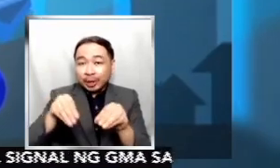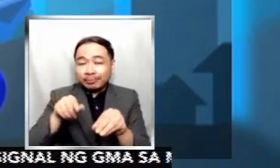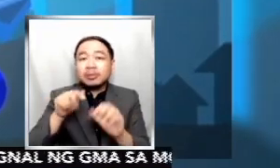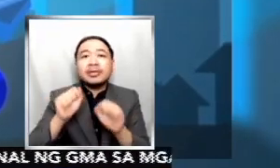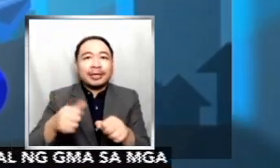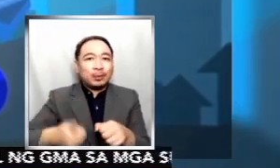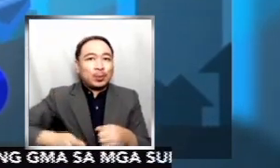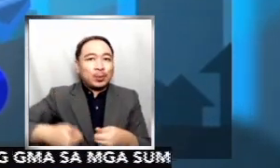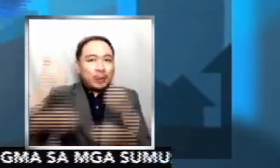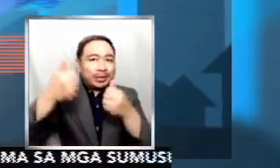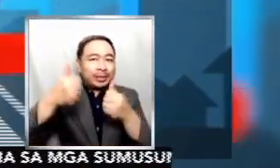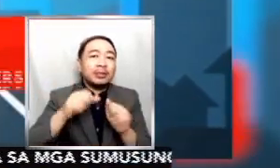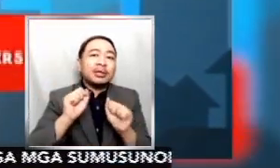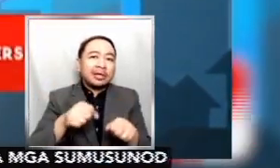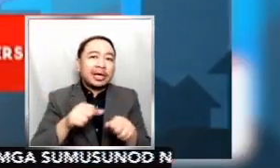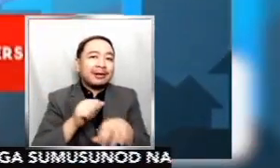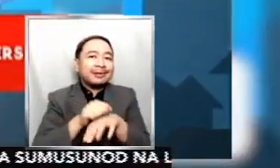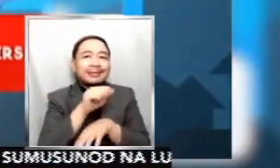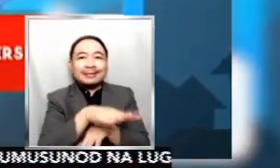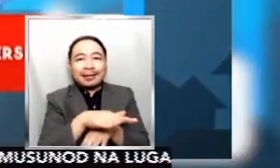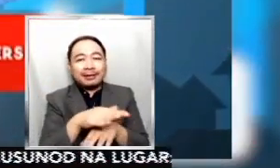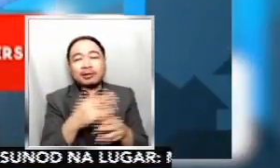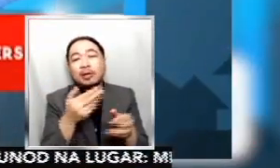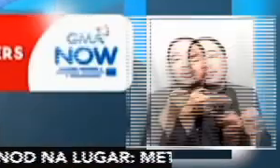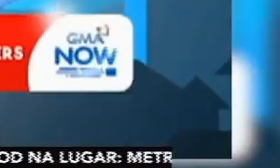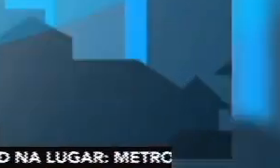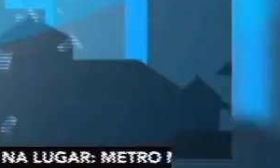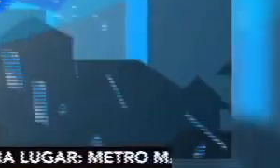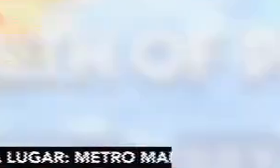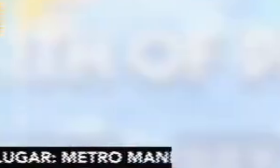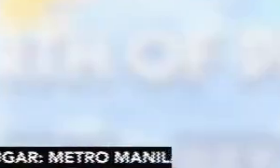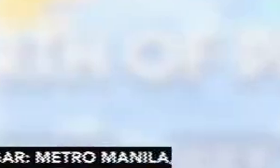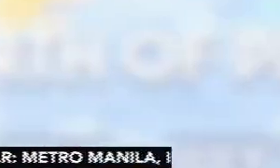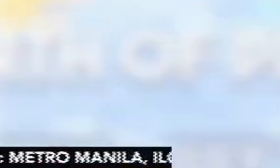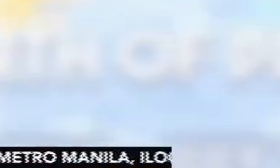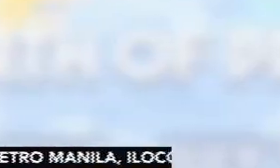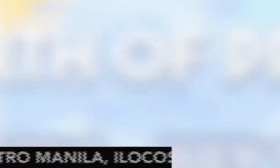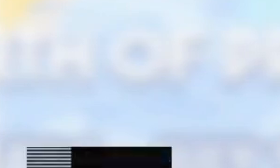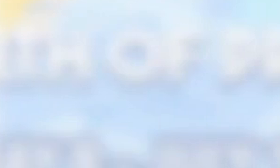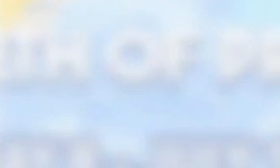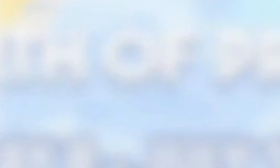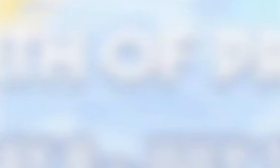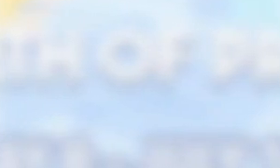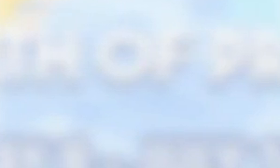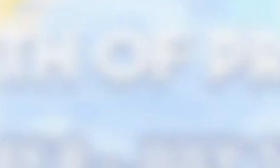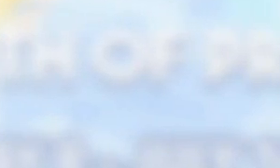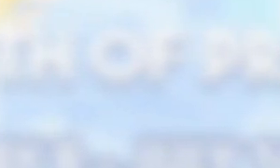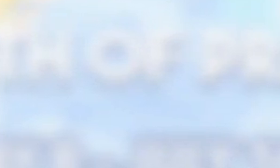entry simula May 8 hanggang July 16, 2021. Para